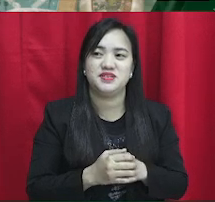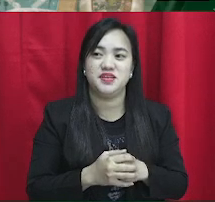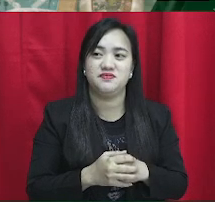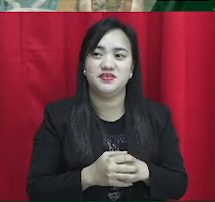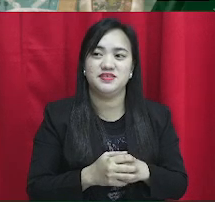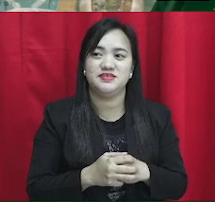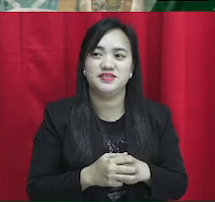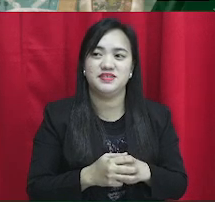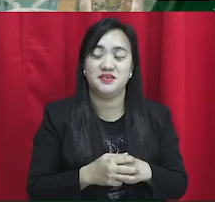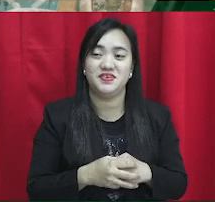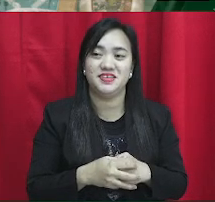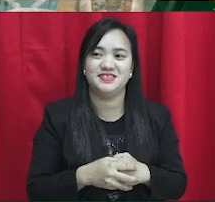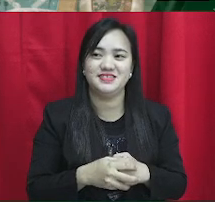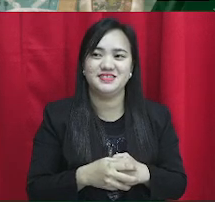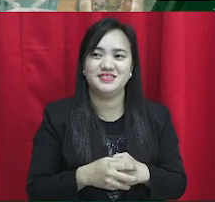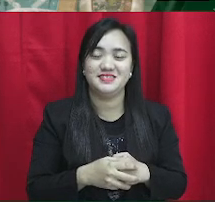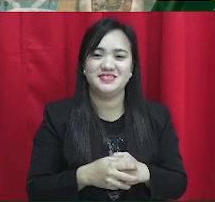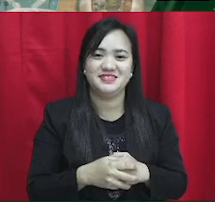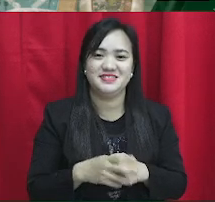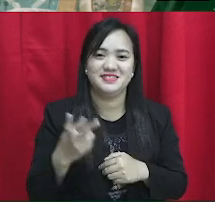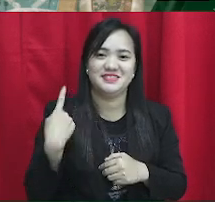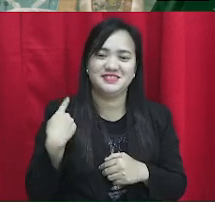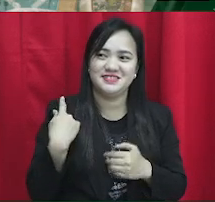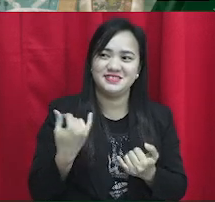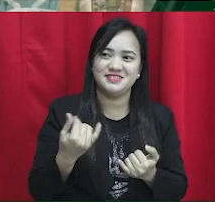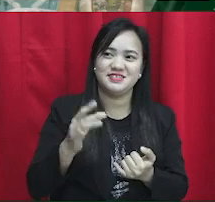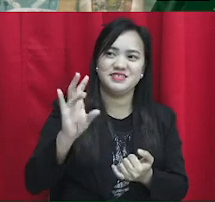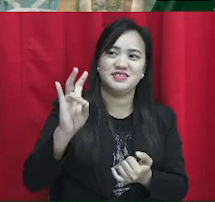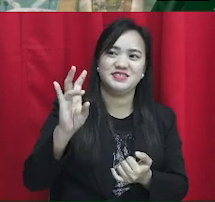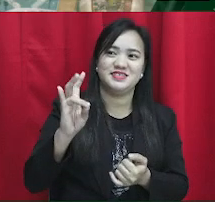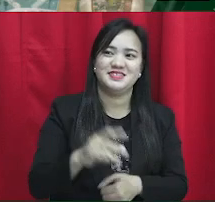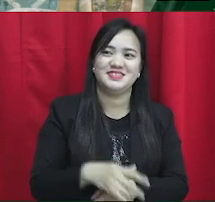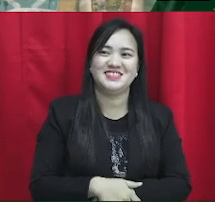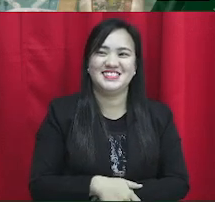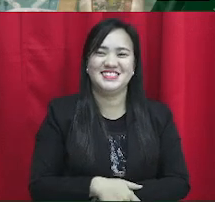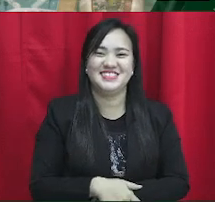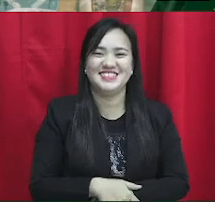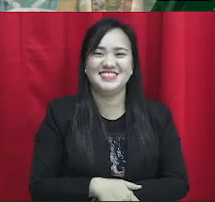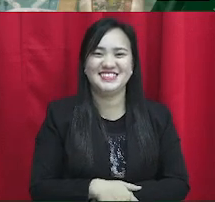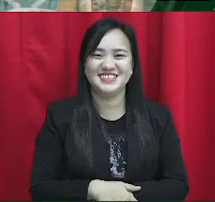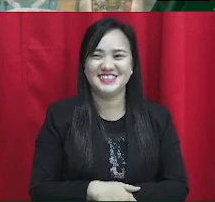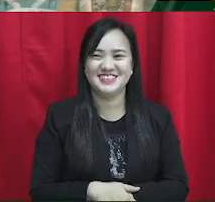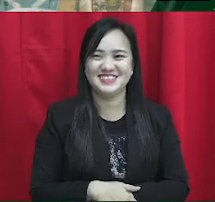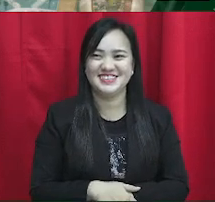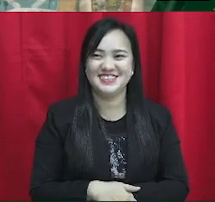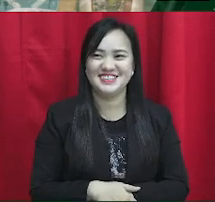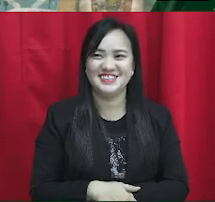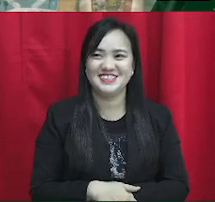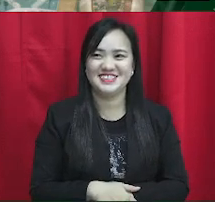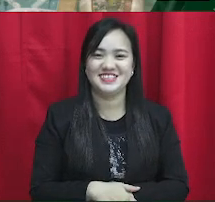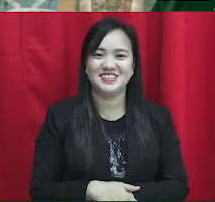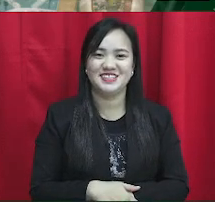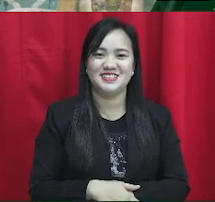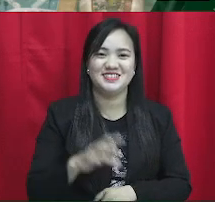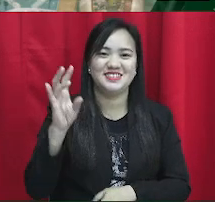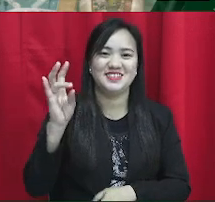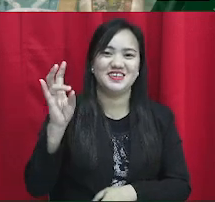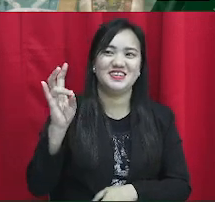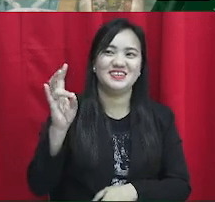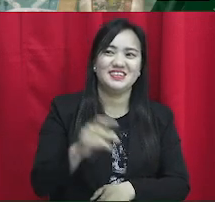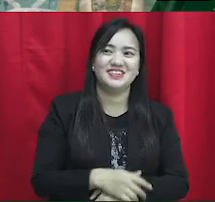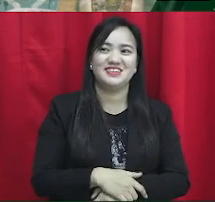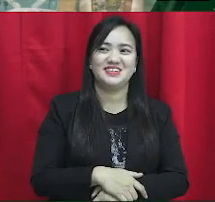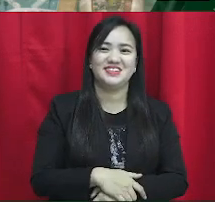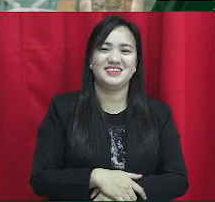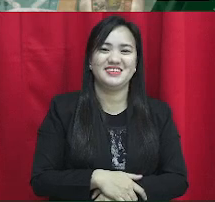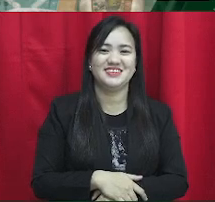yun o 12? Nako, hindi ko na 7. Maalala kasi matagal. Lucky 7 daw. Sabi na interpreter natin, galing yan sa